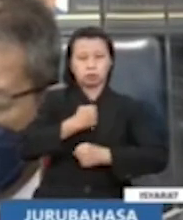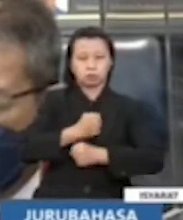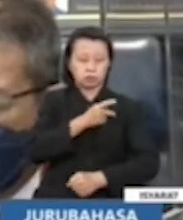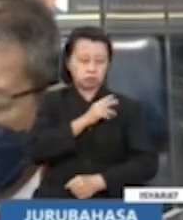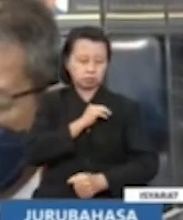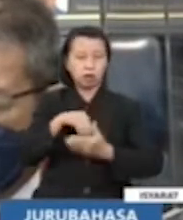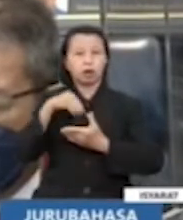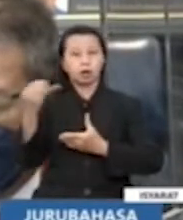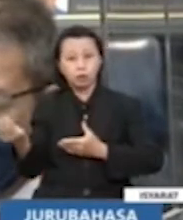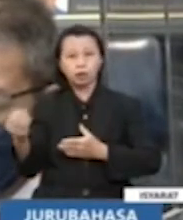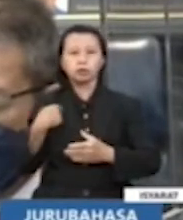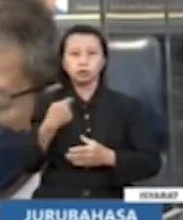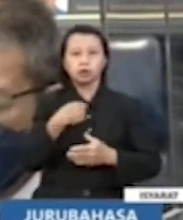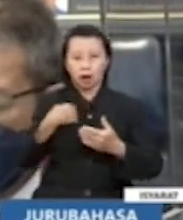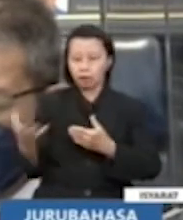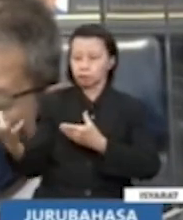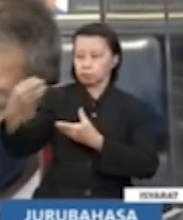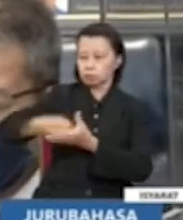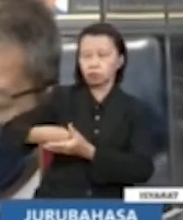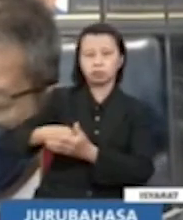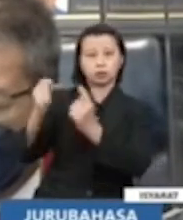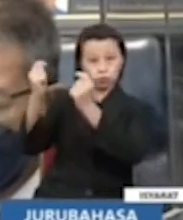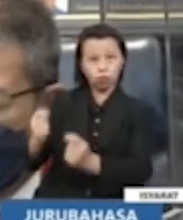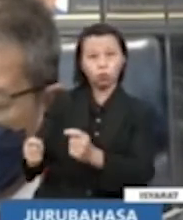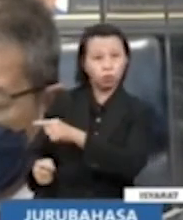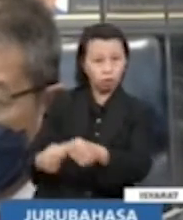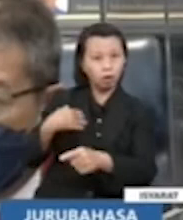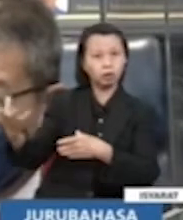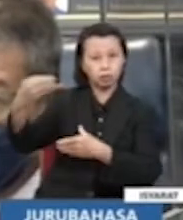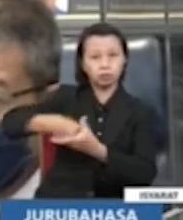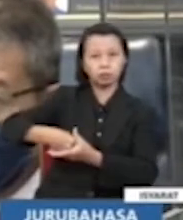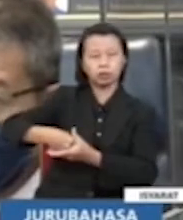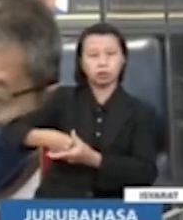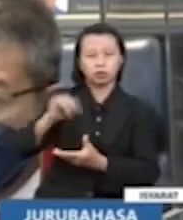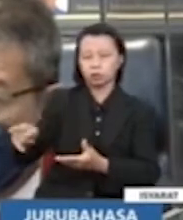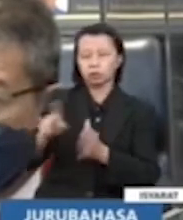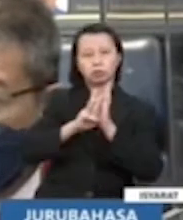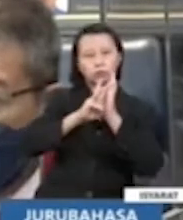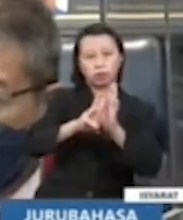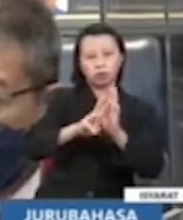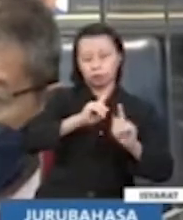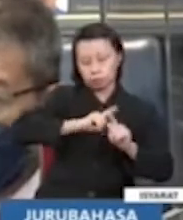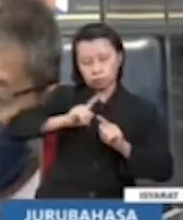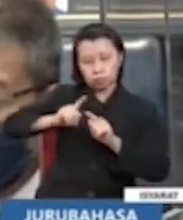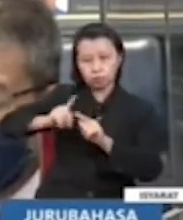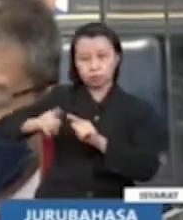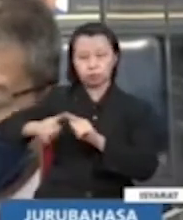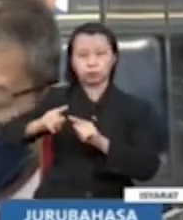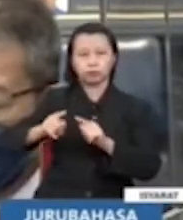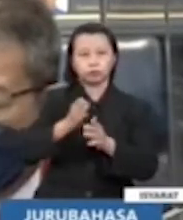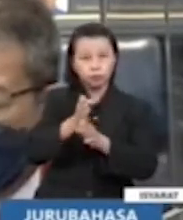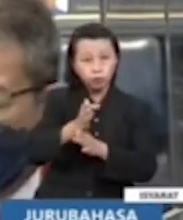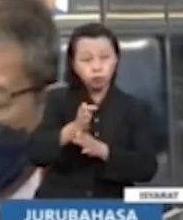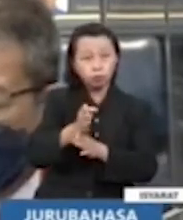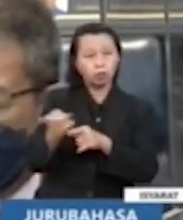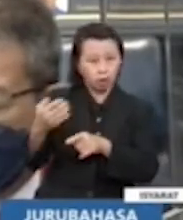Luar, kita juga melibatkan beberapa tokoh yang mewakili pelbagai sektor